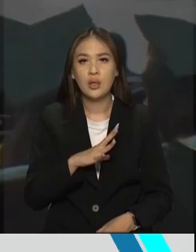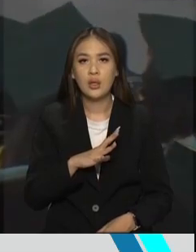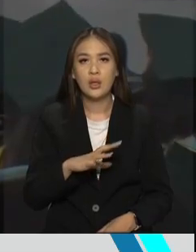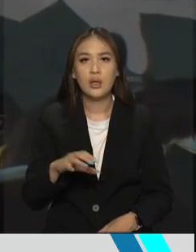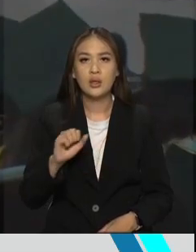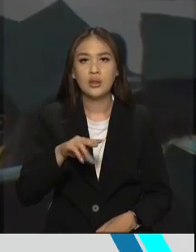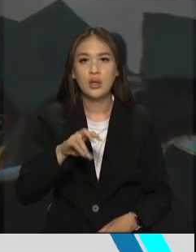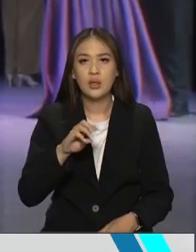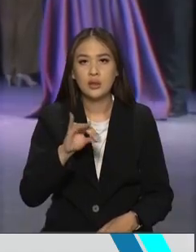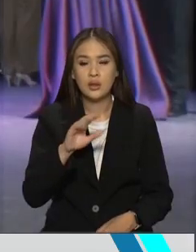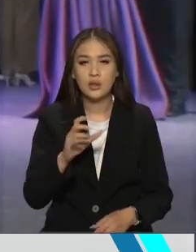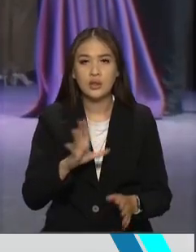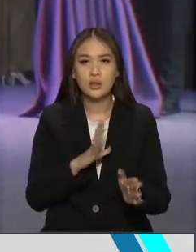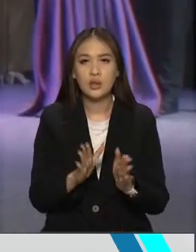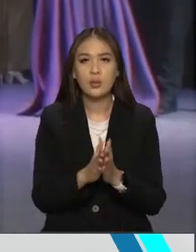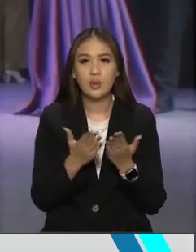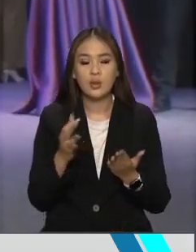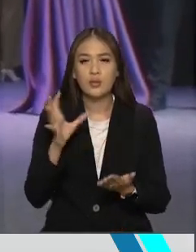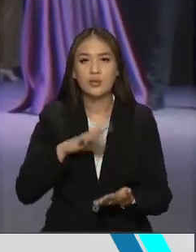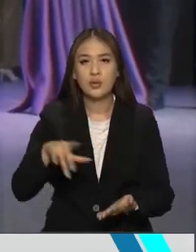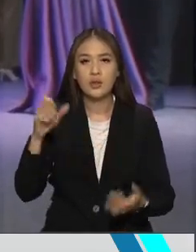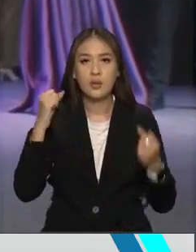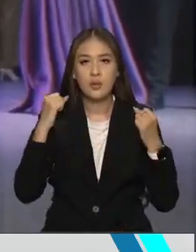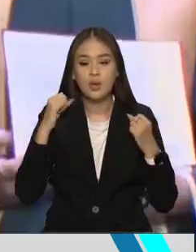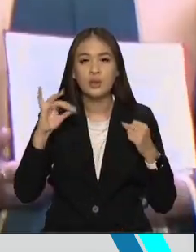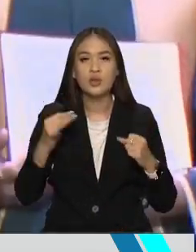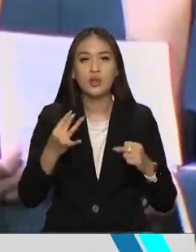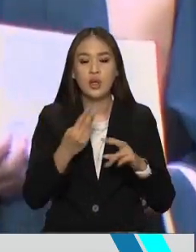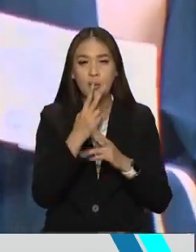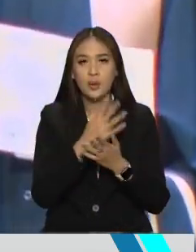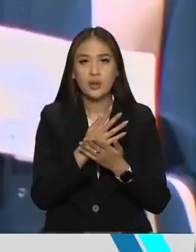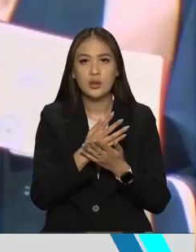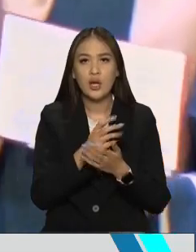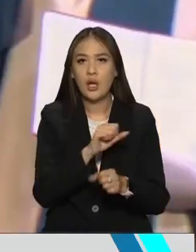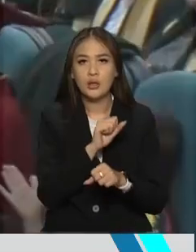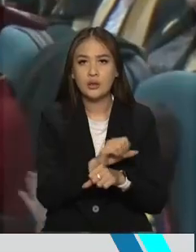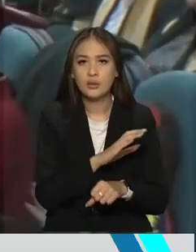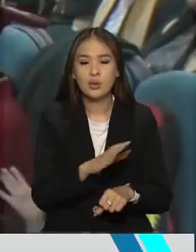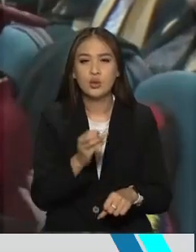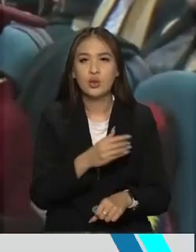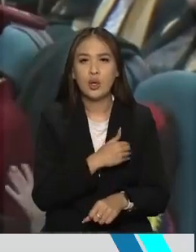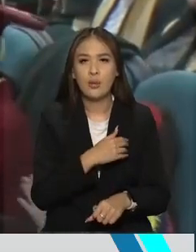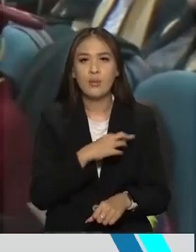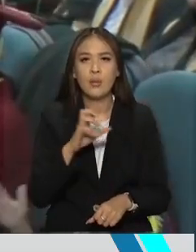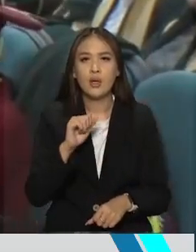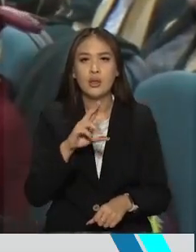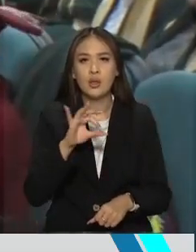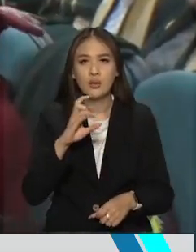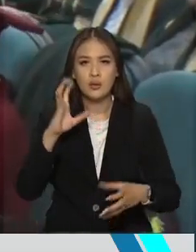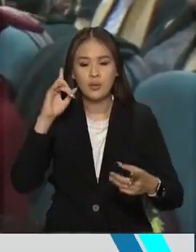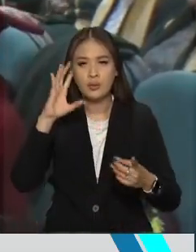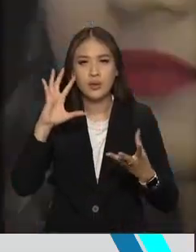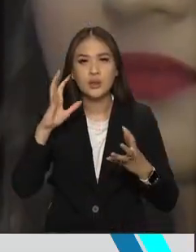полученный диплом по специальности физическая культура и спорт не предел Оксана мечтает и о степени бакалавра по психологии